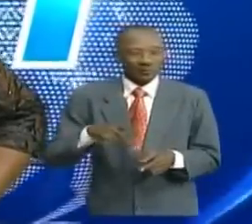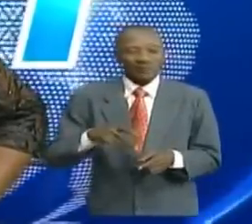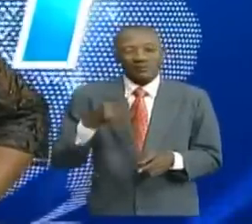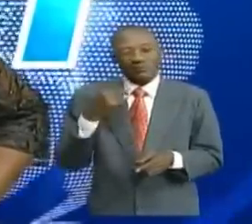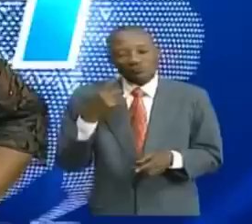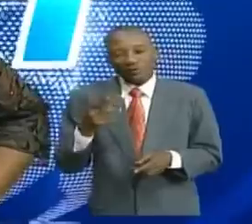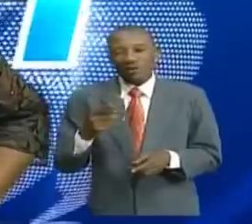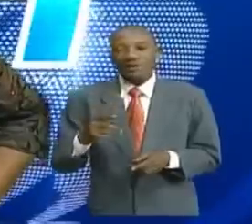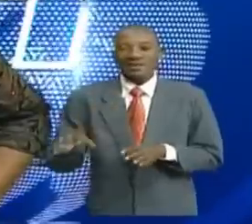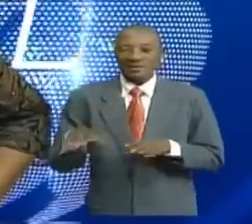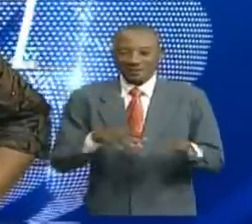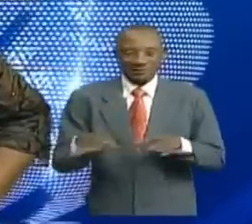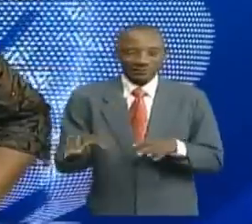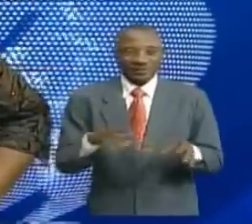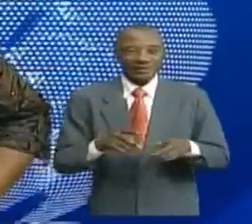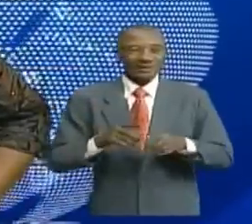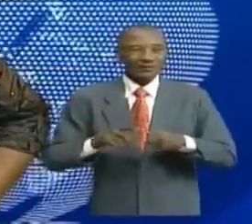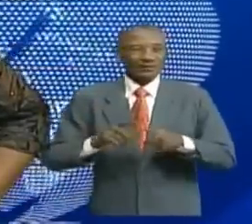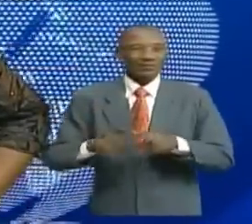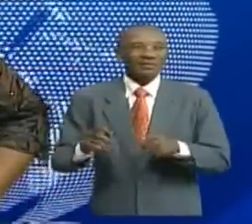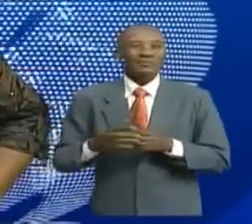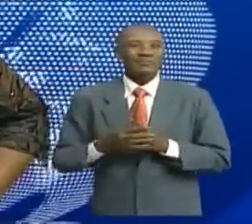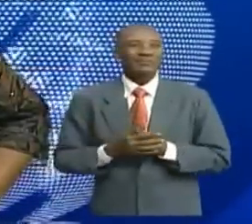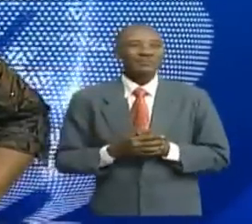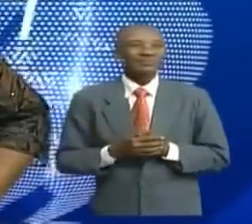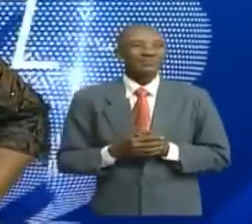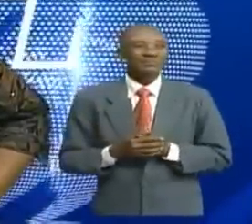population dans son reportage de Rodépanda.